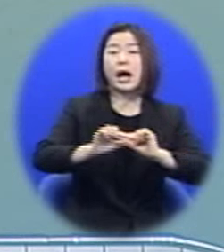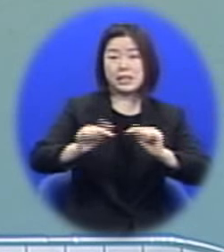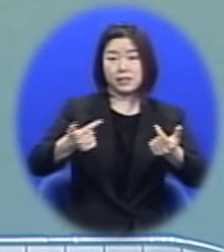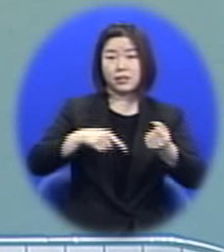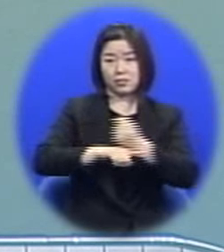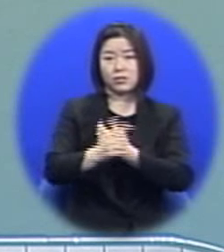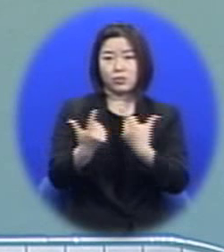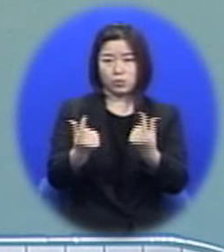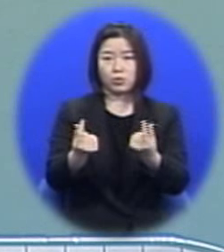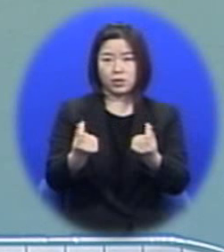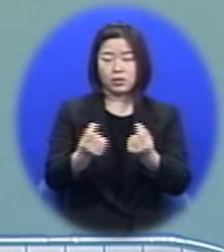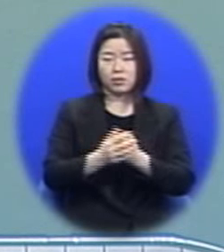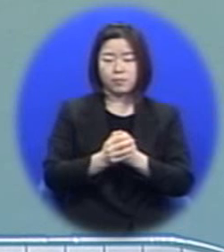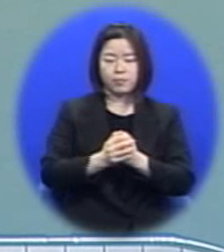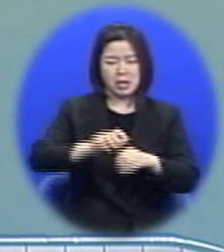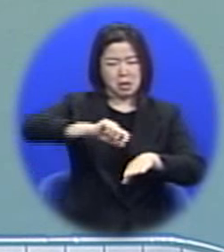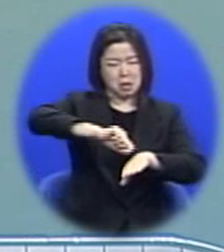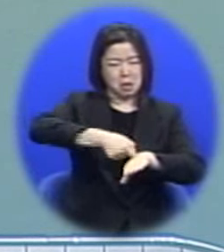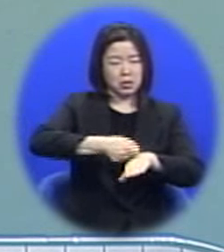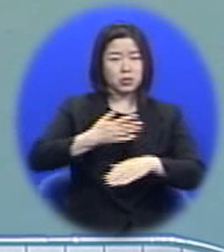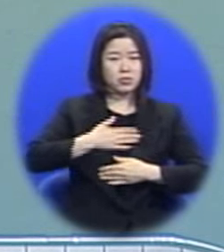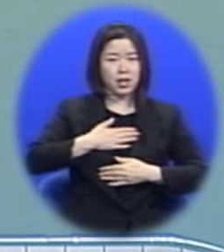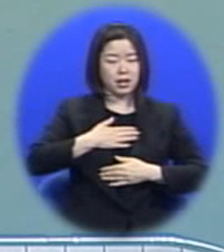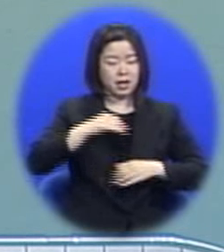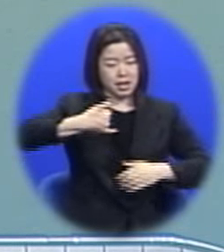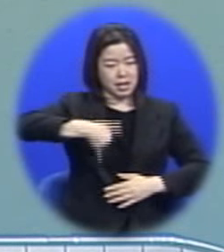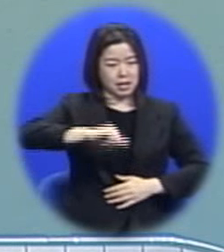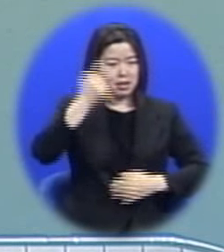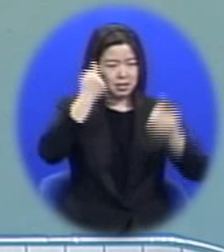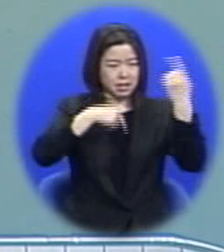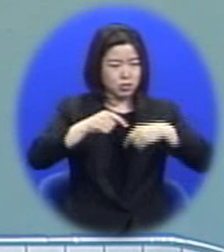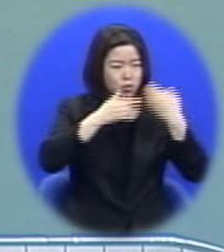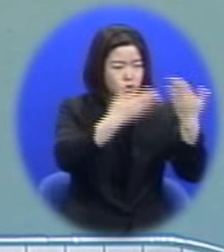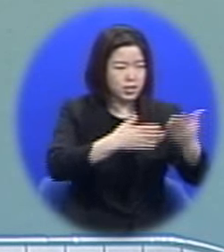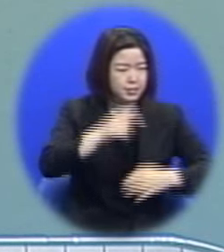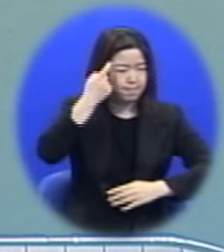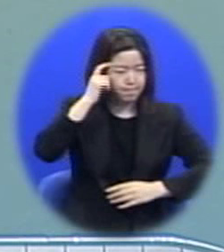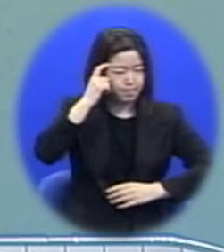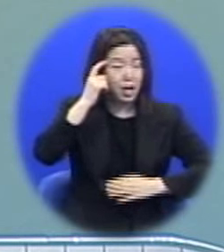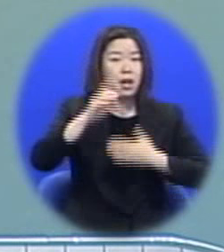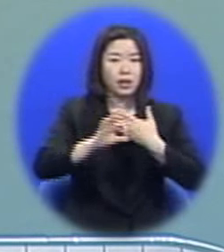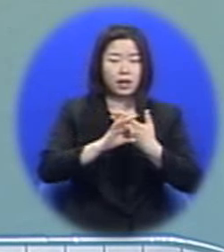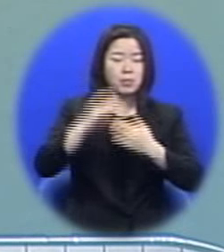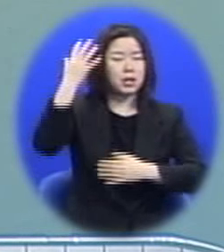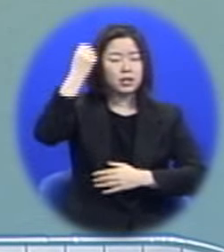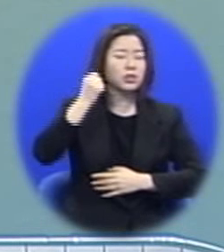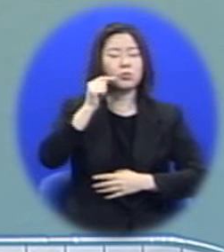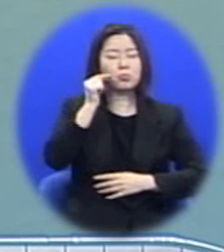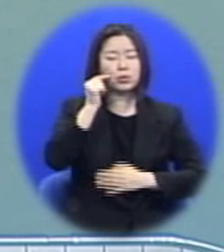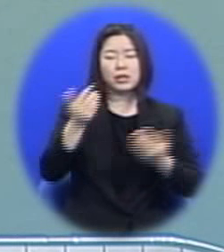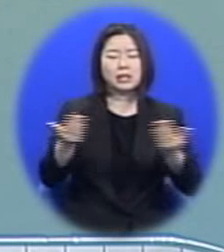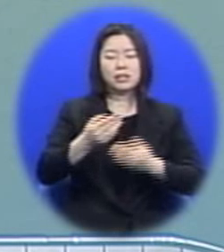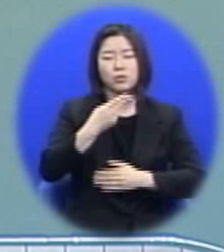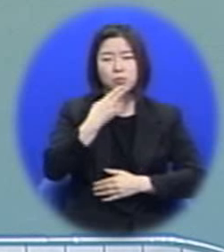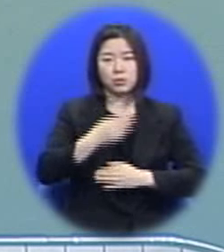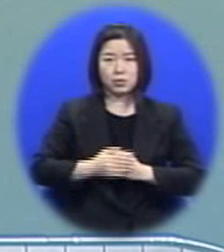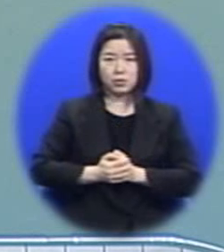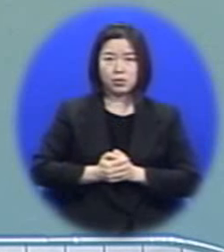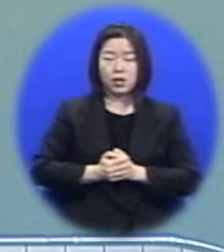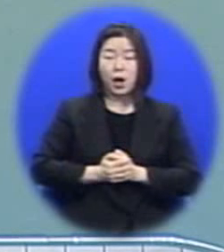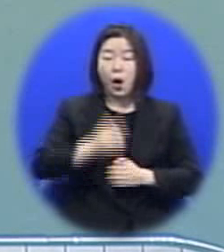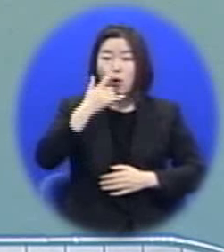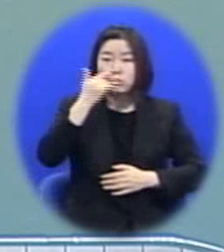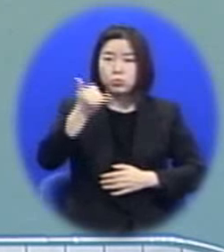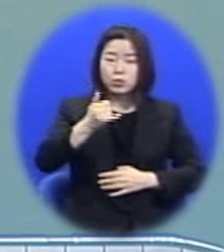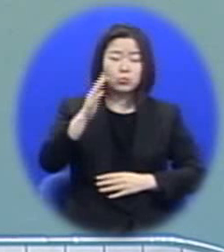뜻이에요. 의도적으로 내가 자녀에게 상처를 주어야지 했다면 기억 못할 리가 없습니다.